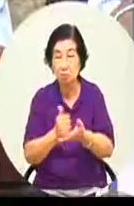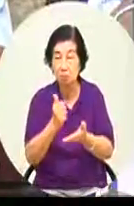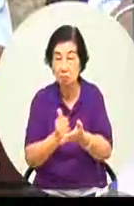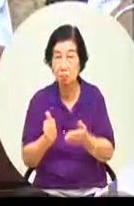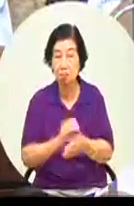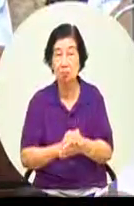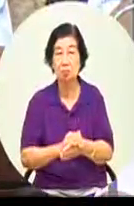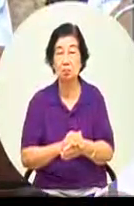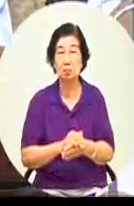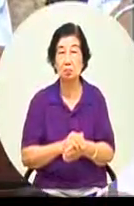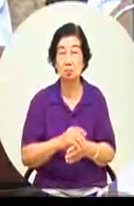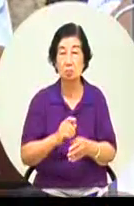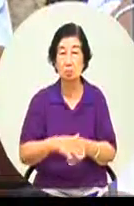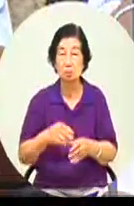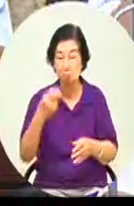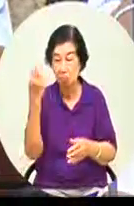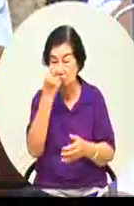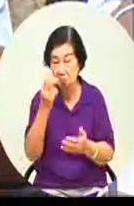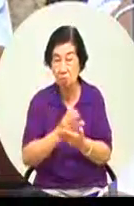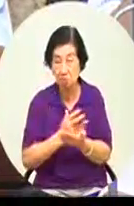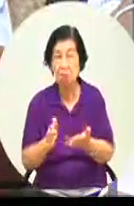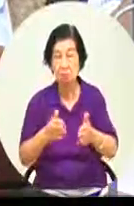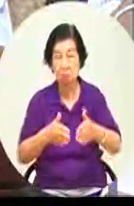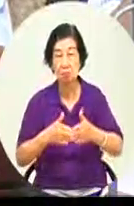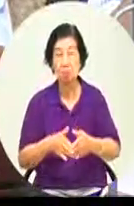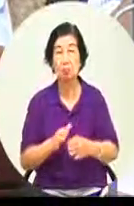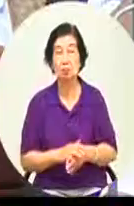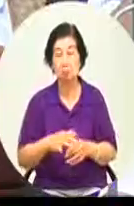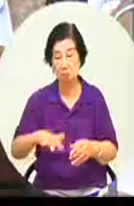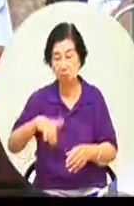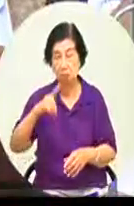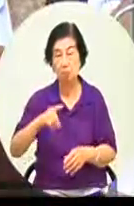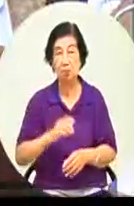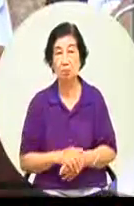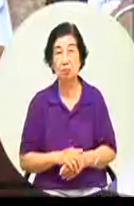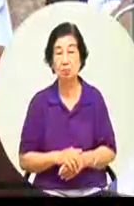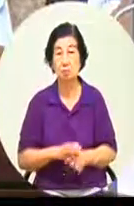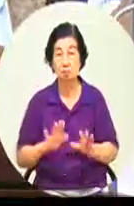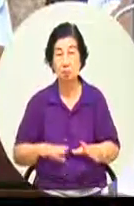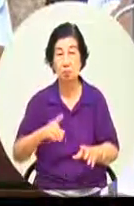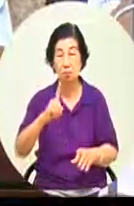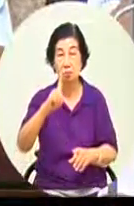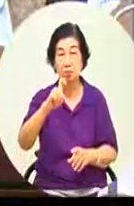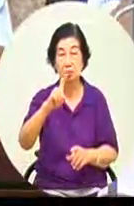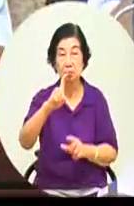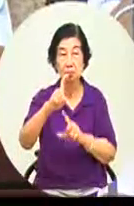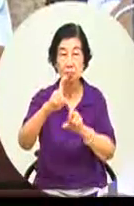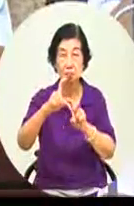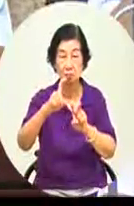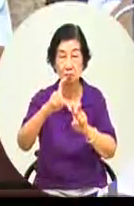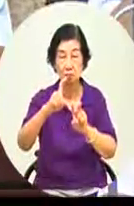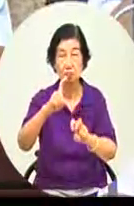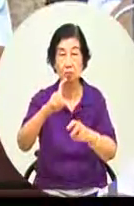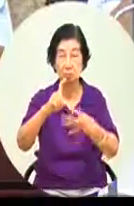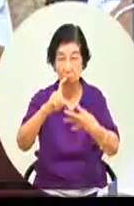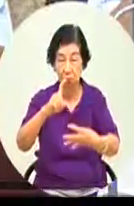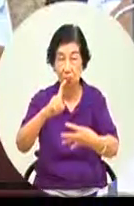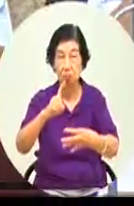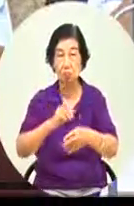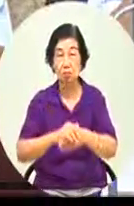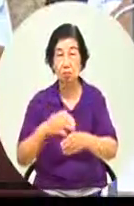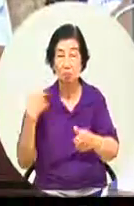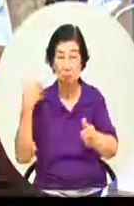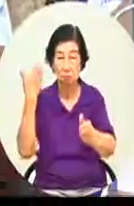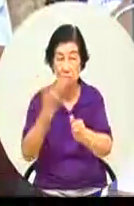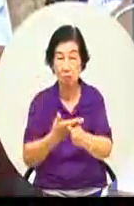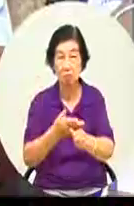后才能确立以什么方式。那即马吼，目前就是咱是在月二四要开标啊，等于咱有一个委托案，针